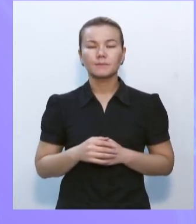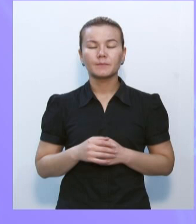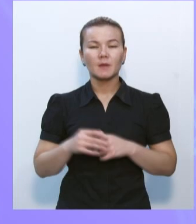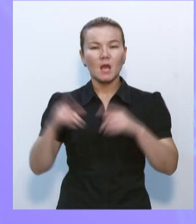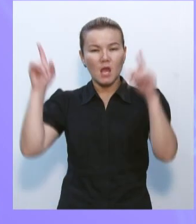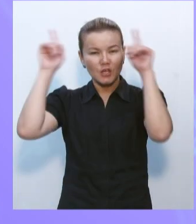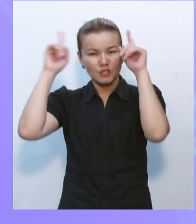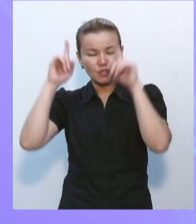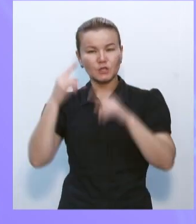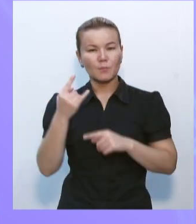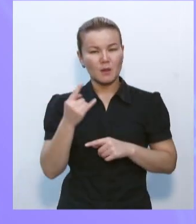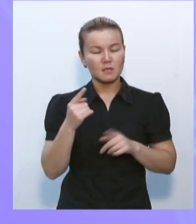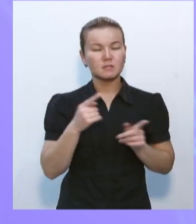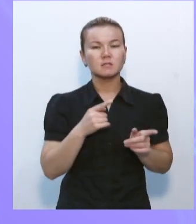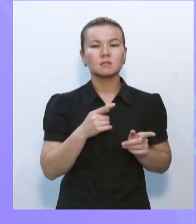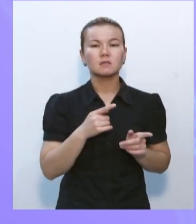Эчкинин баласы